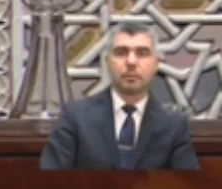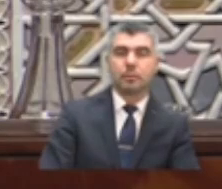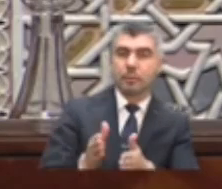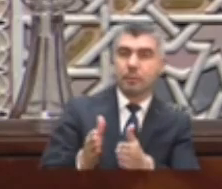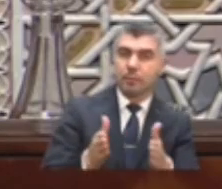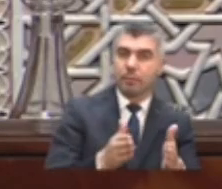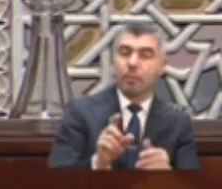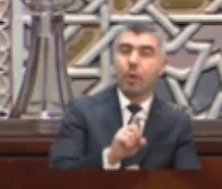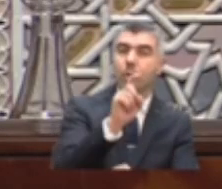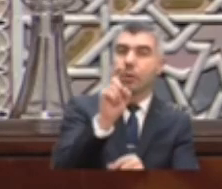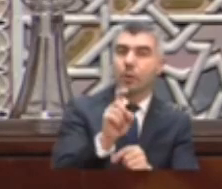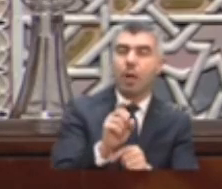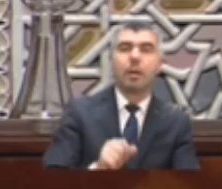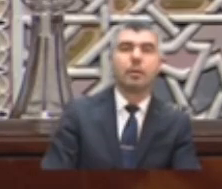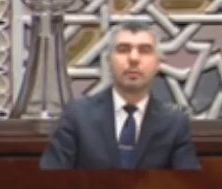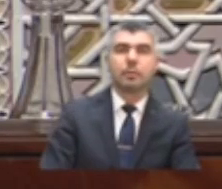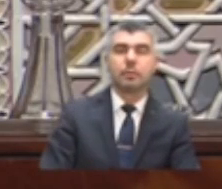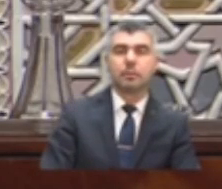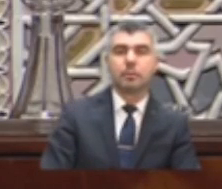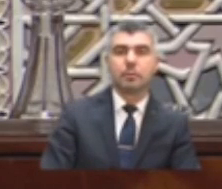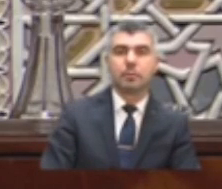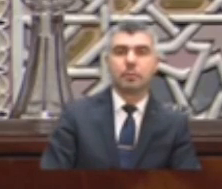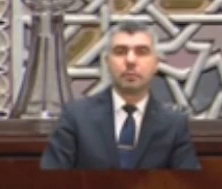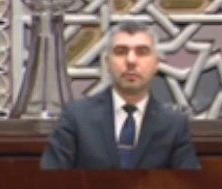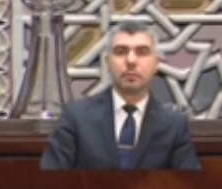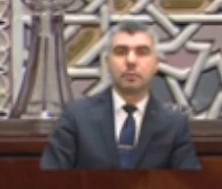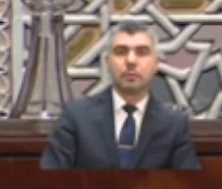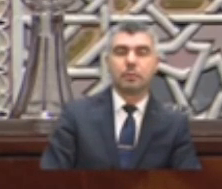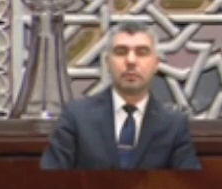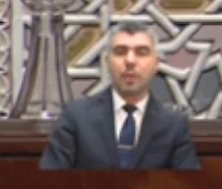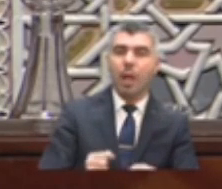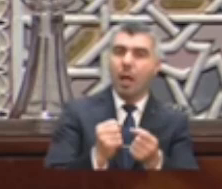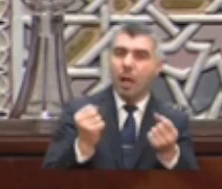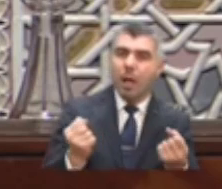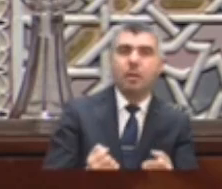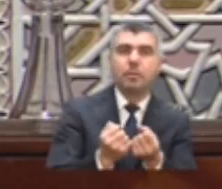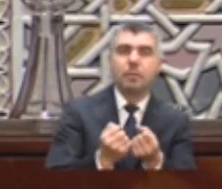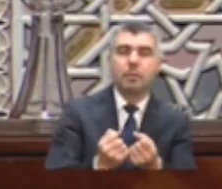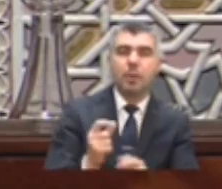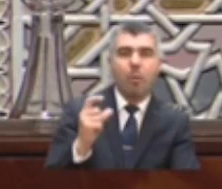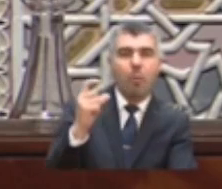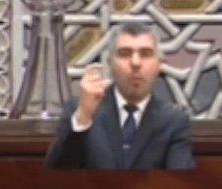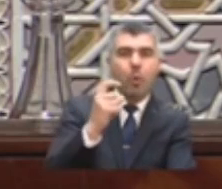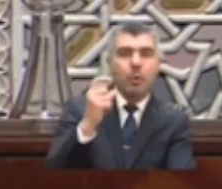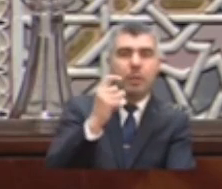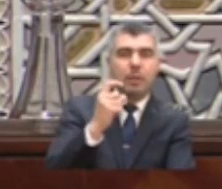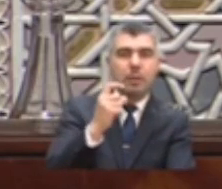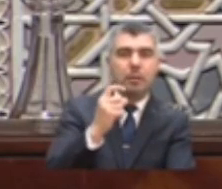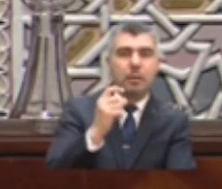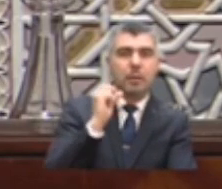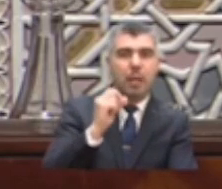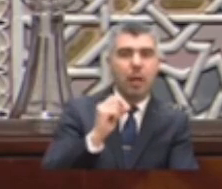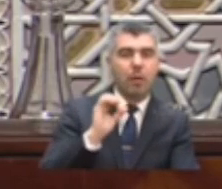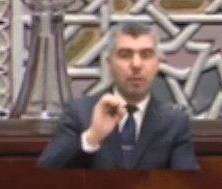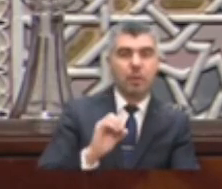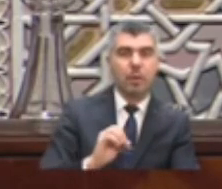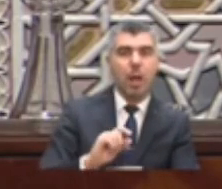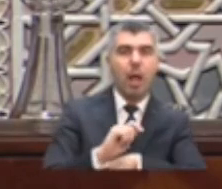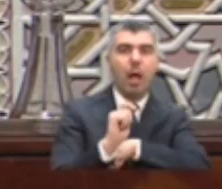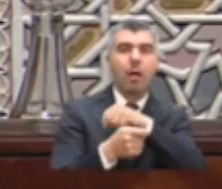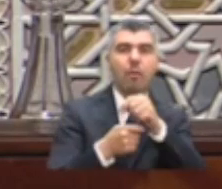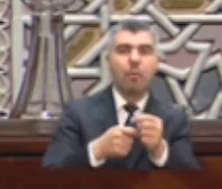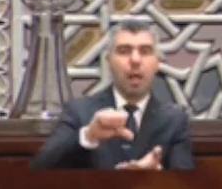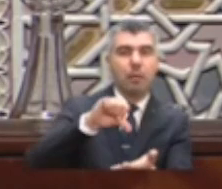إذن ننتقل للسؤال الموالي، وهو سؤال عن النهوض بأوضاع المساجد بالعالم القروي لأحد